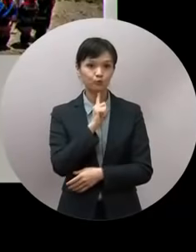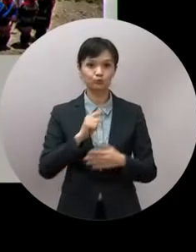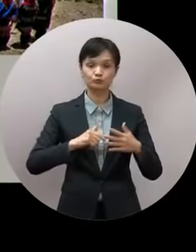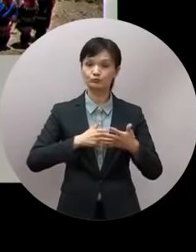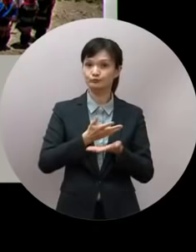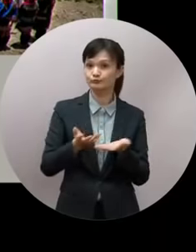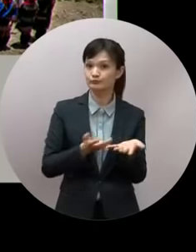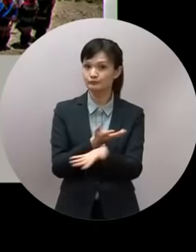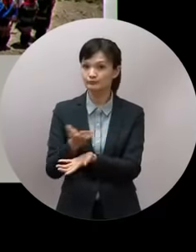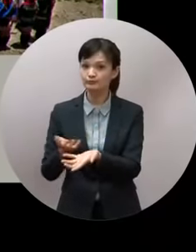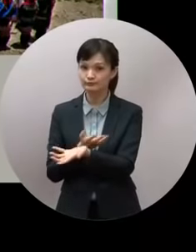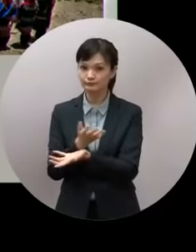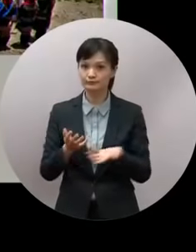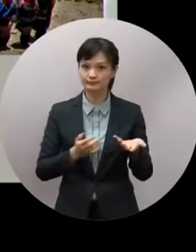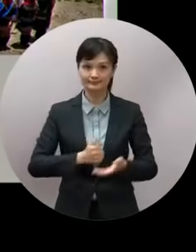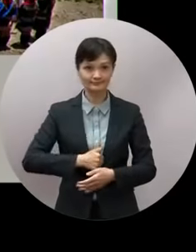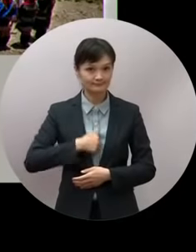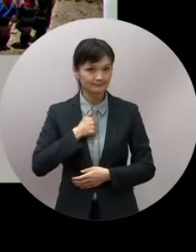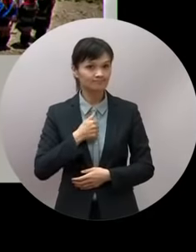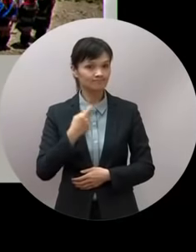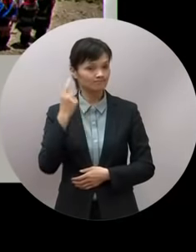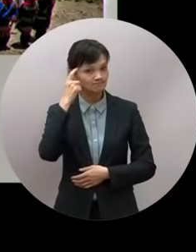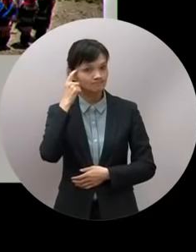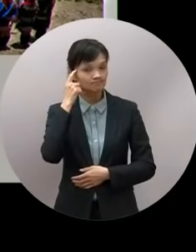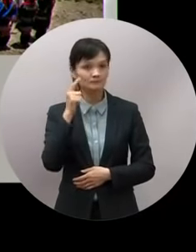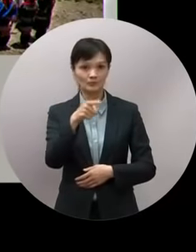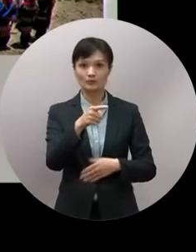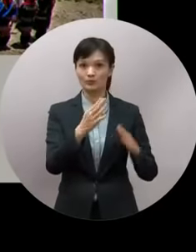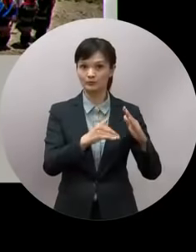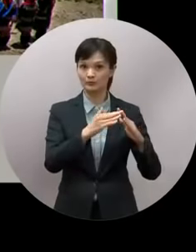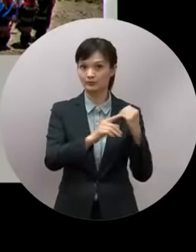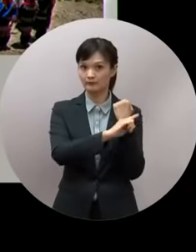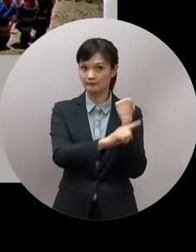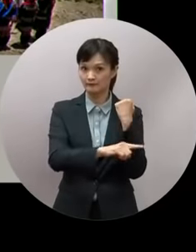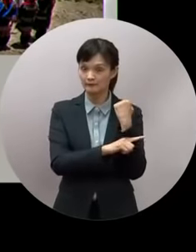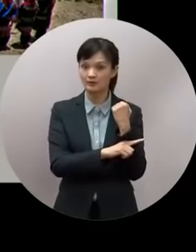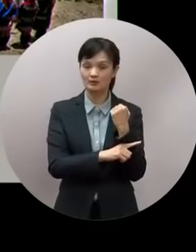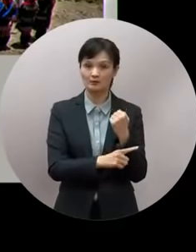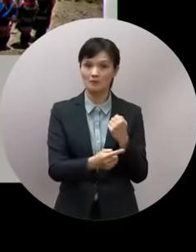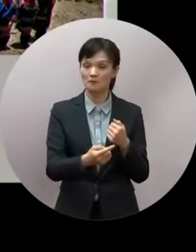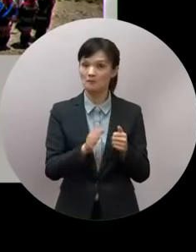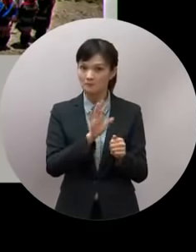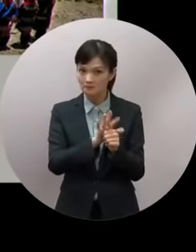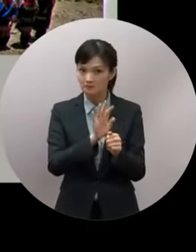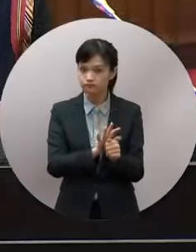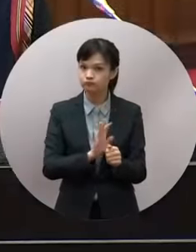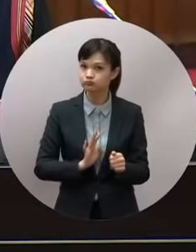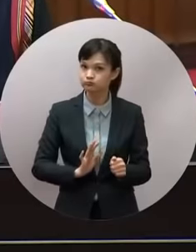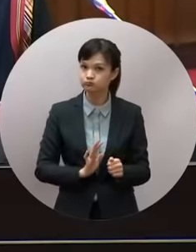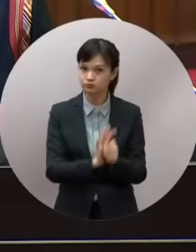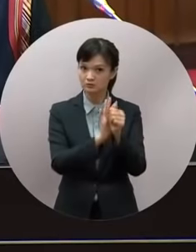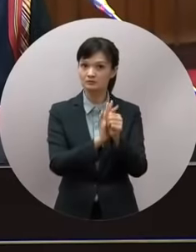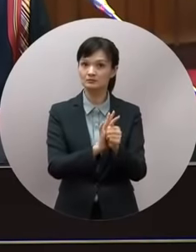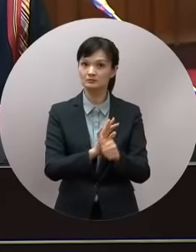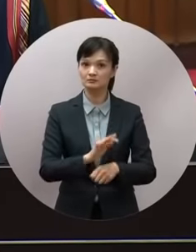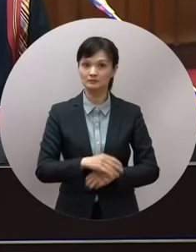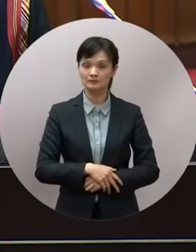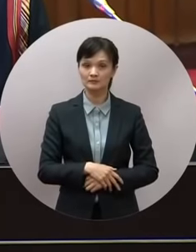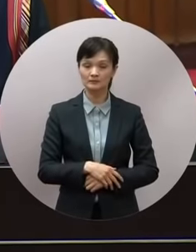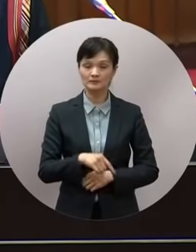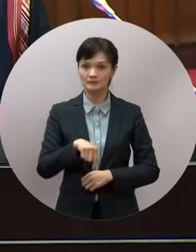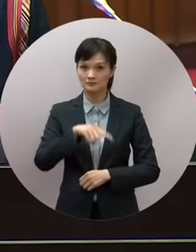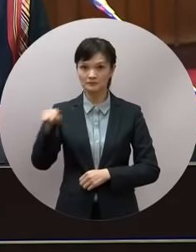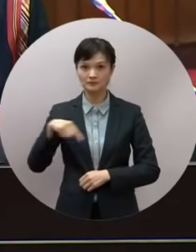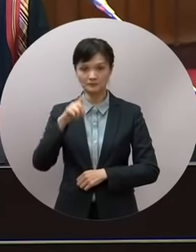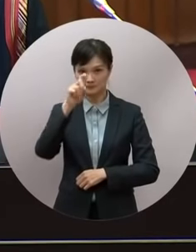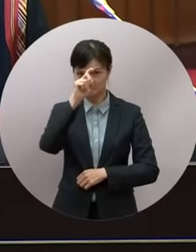这一些人真的就是我们学校法的推动的种子，所以他们更期待原住